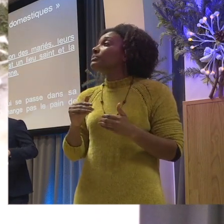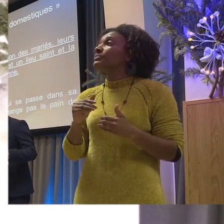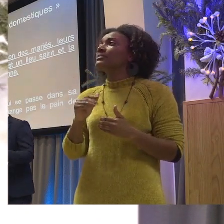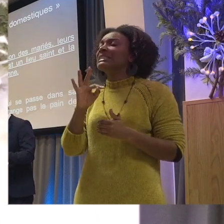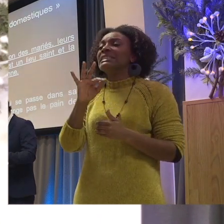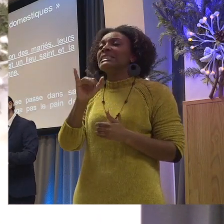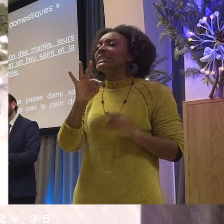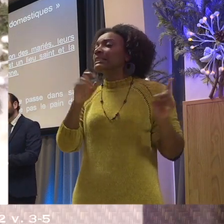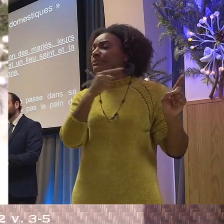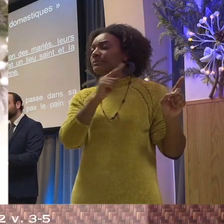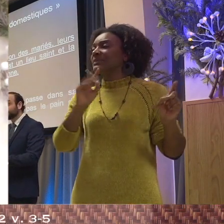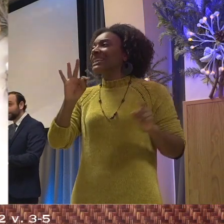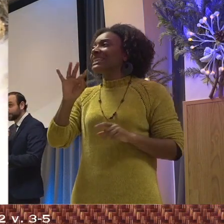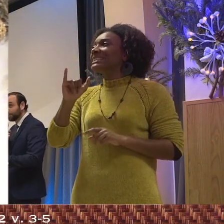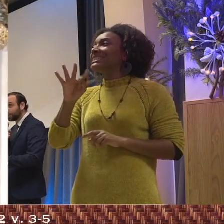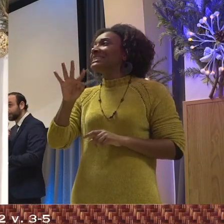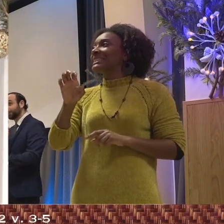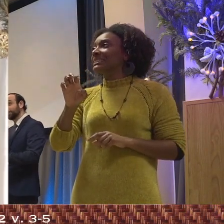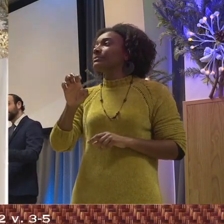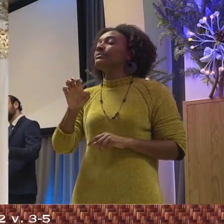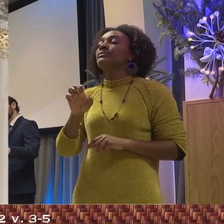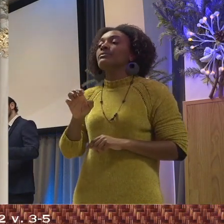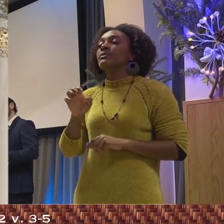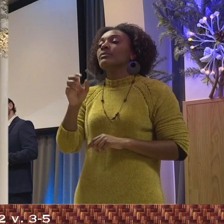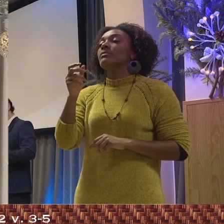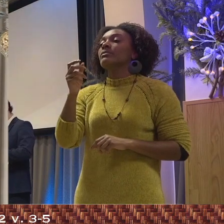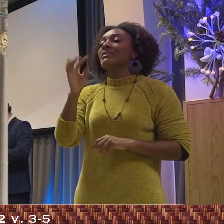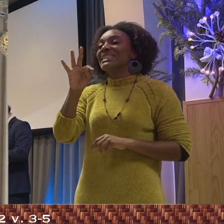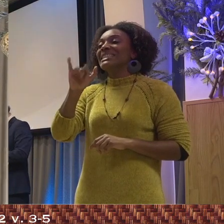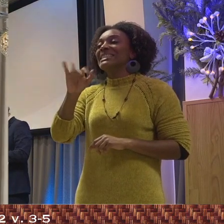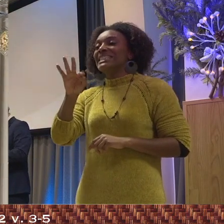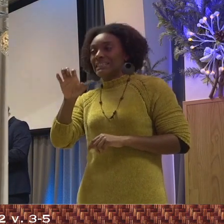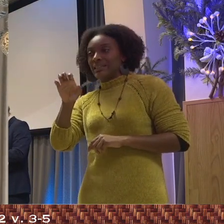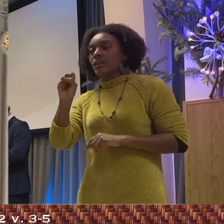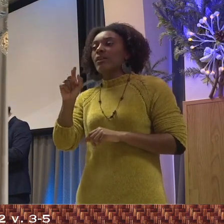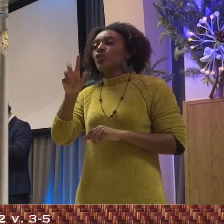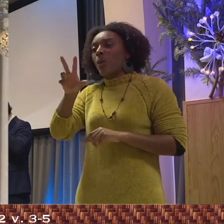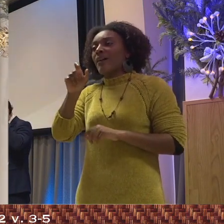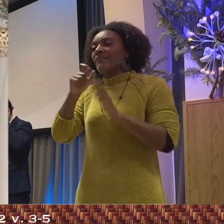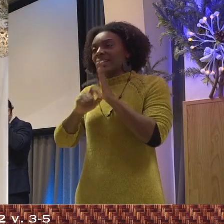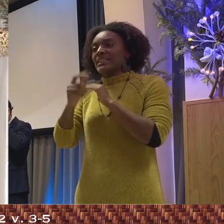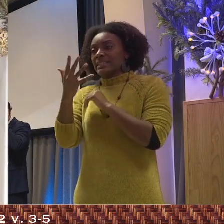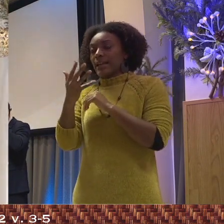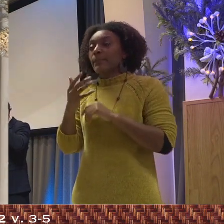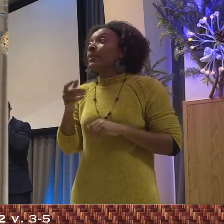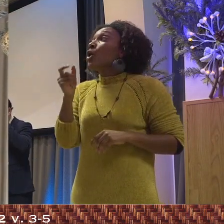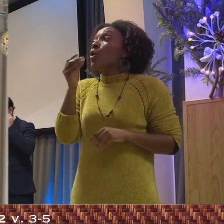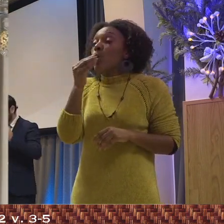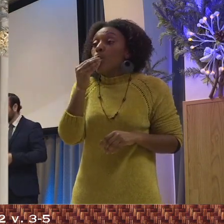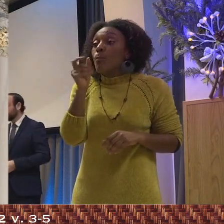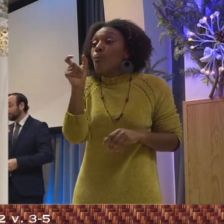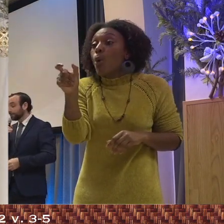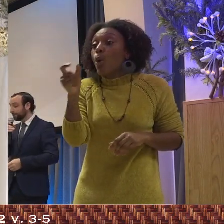Qu'est-ce que ça veut dire? Encore une fois, je suis allé chercher le mot grec. Et le mot bonne, dans la parole de Dieu ici, c'est dit, ça vient du grec